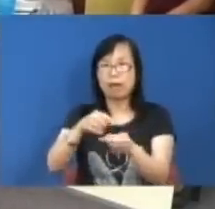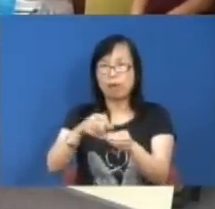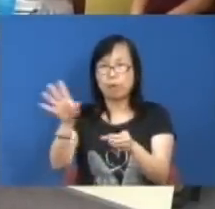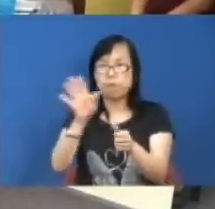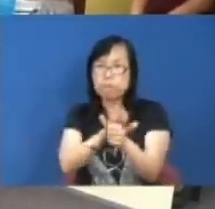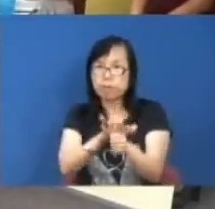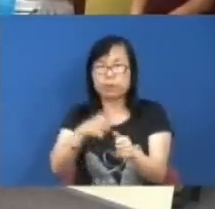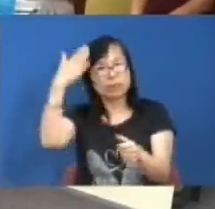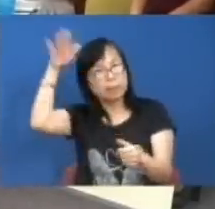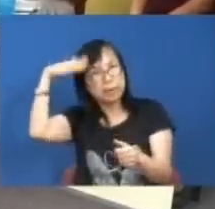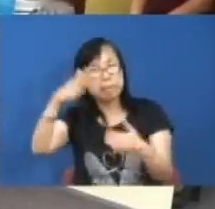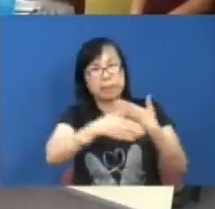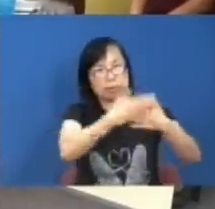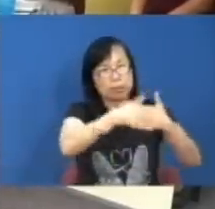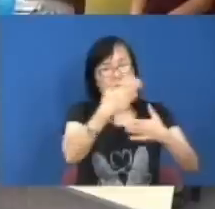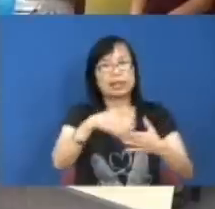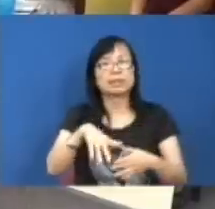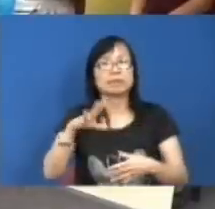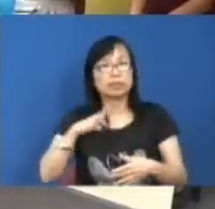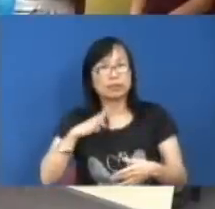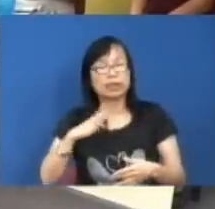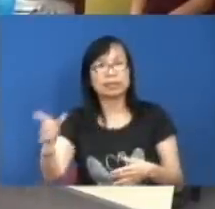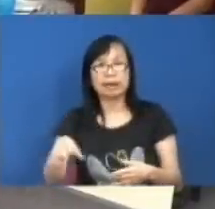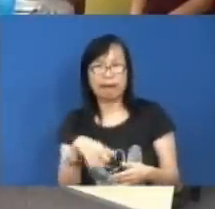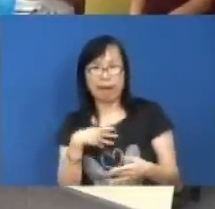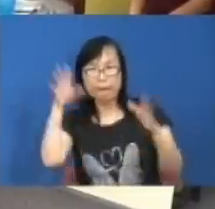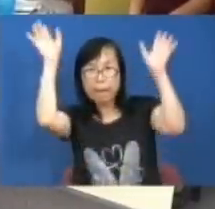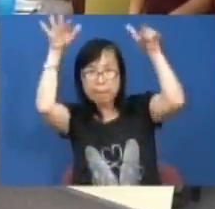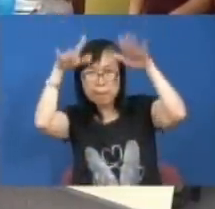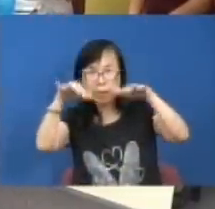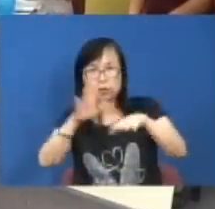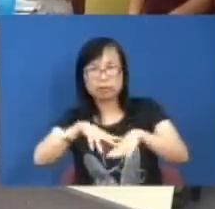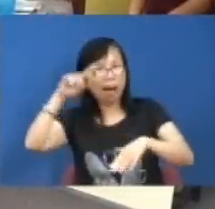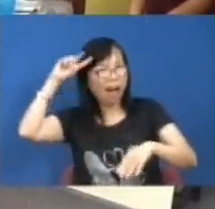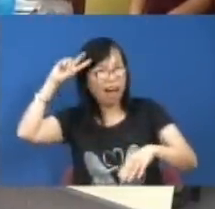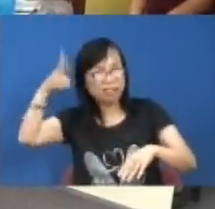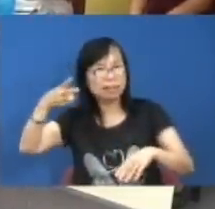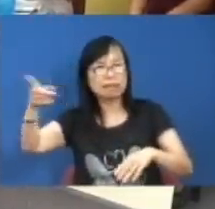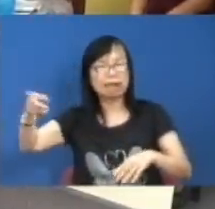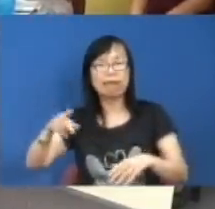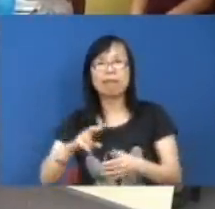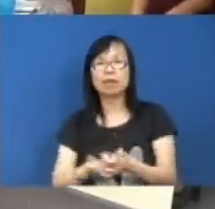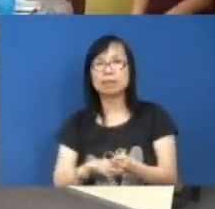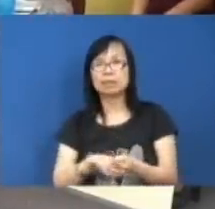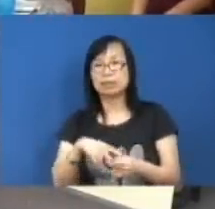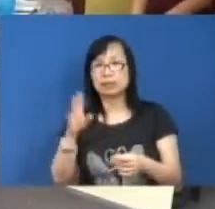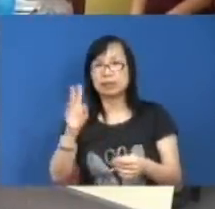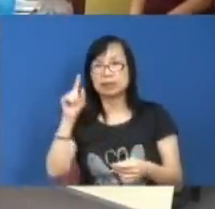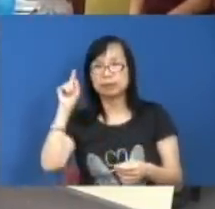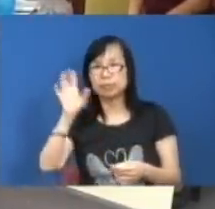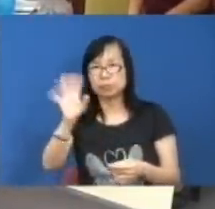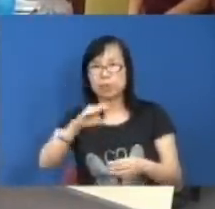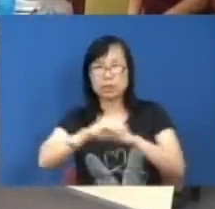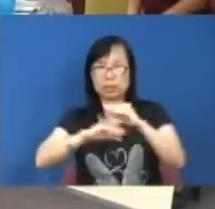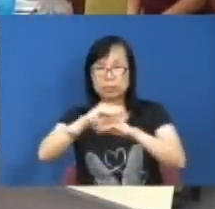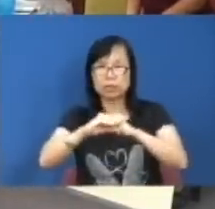我們了解多這個場地的情況。特別在這頭落完雨之後，第二天 乾下 市場， 所以做建築工